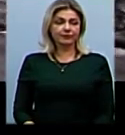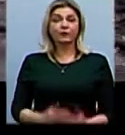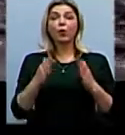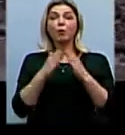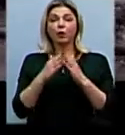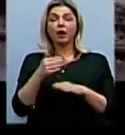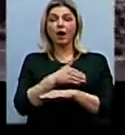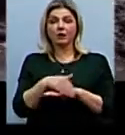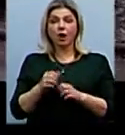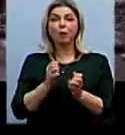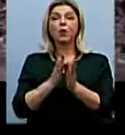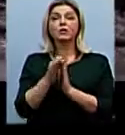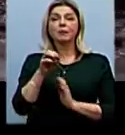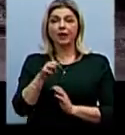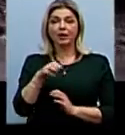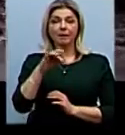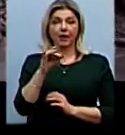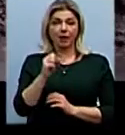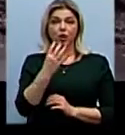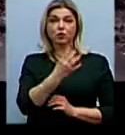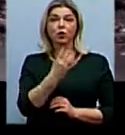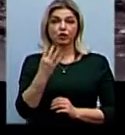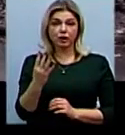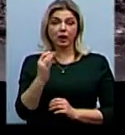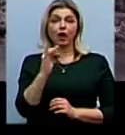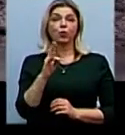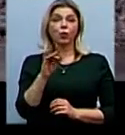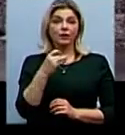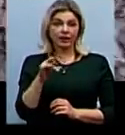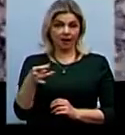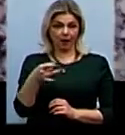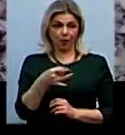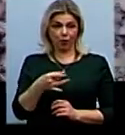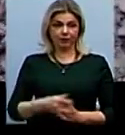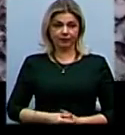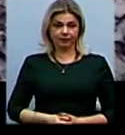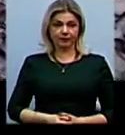Будинок за адресою, проспект Миру, 44, Інгульський район.